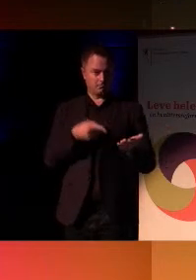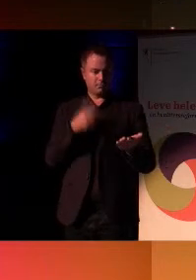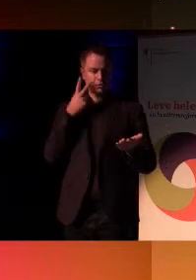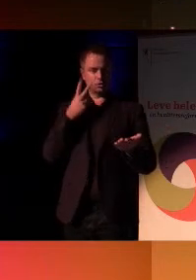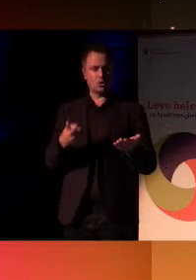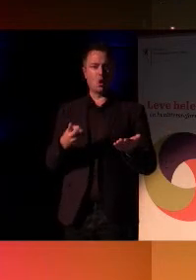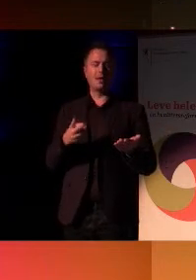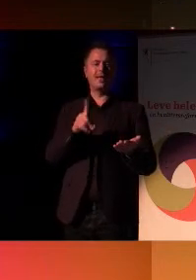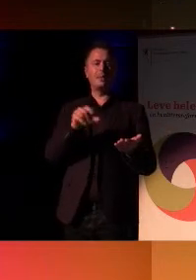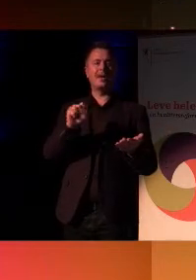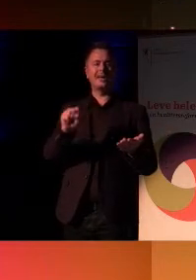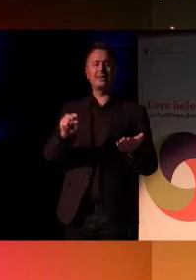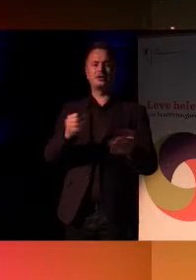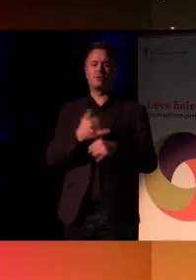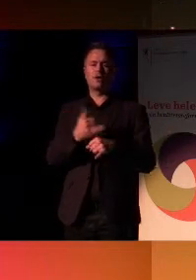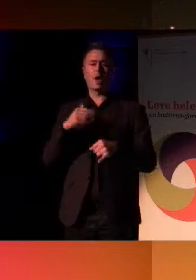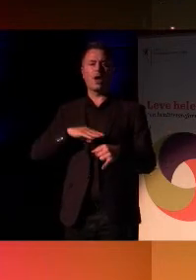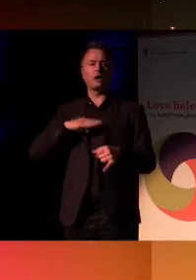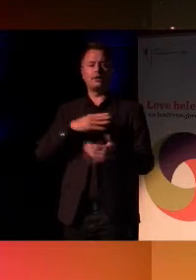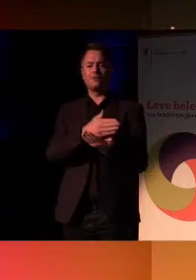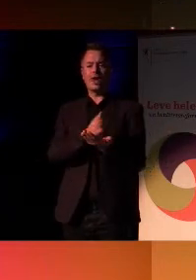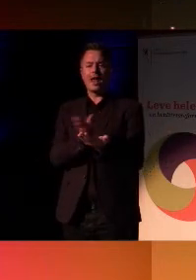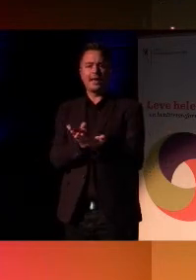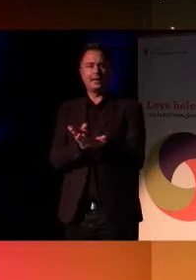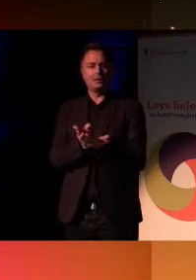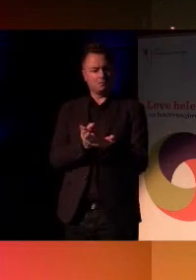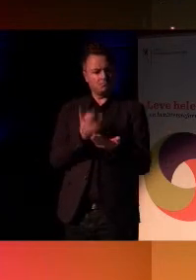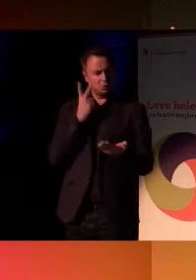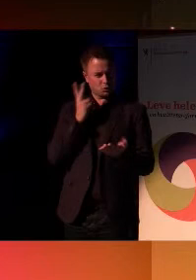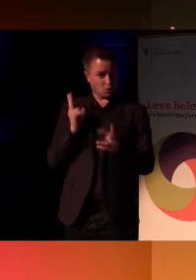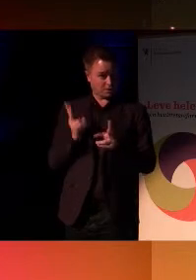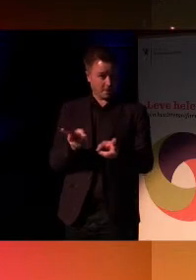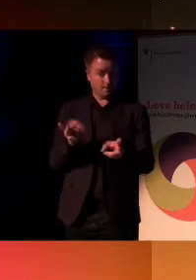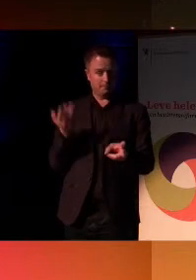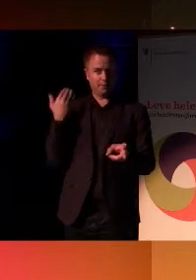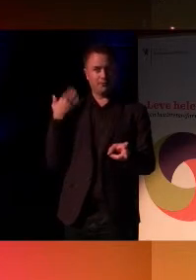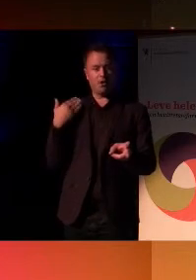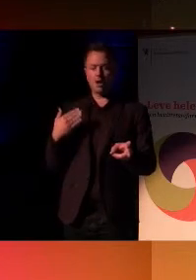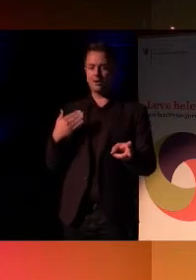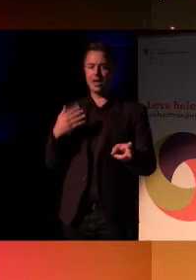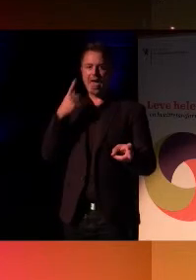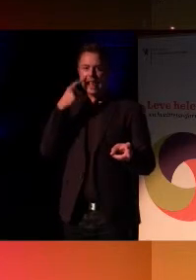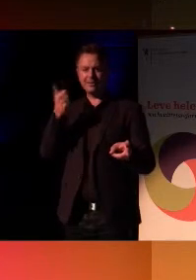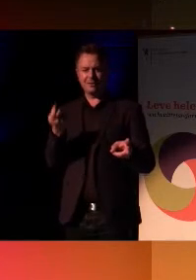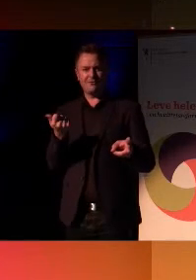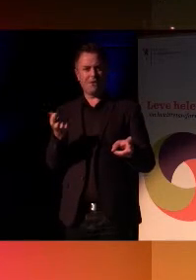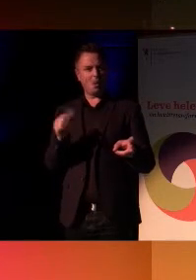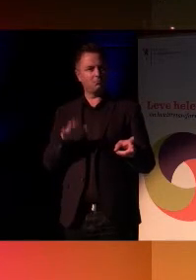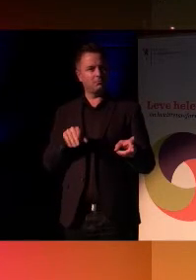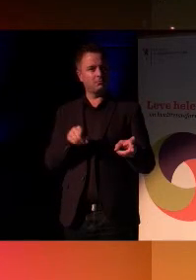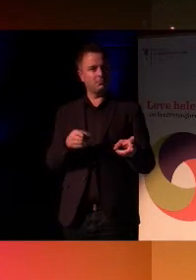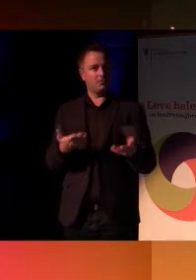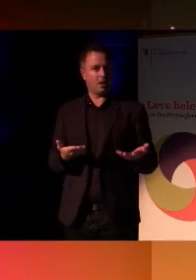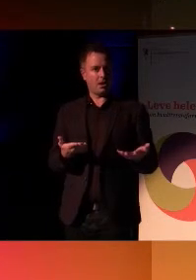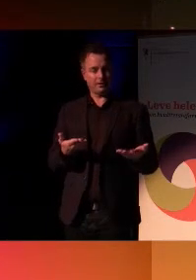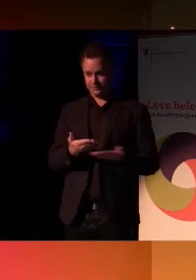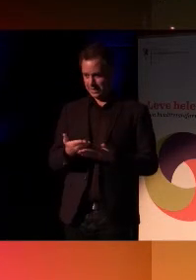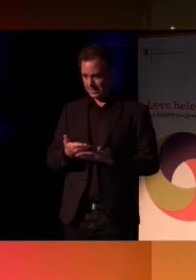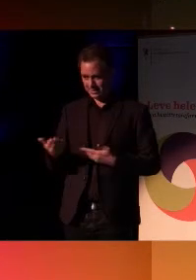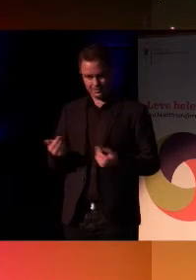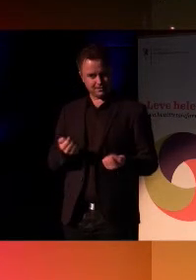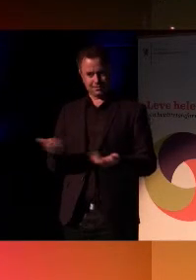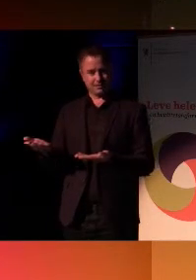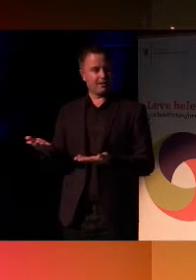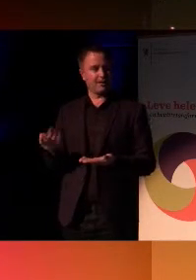og så at eldre igjen var underrepresentert i spesialisthelsetjenesten. Og dette er også kjent fra